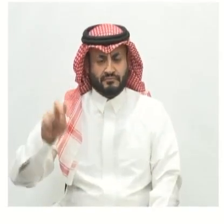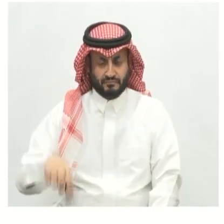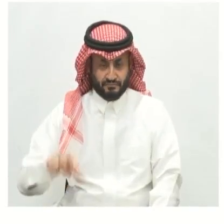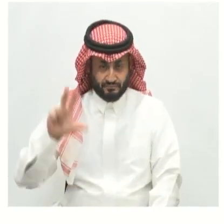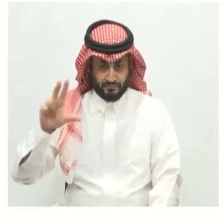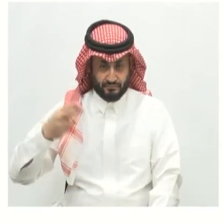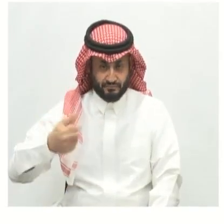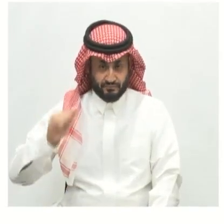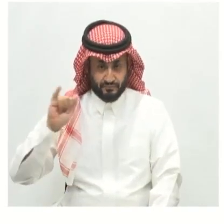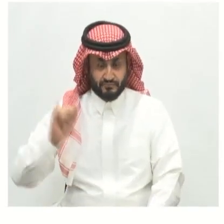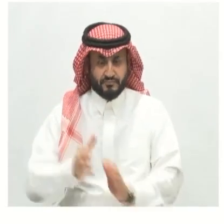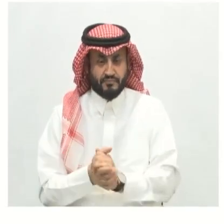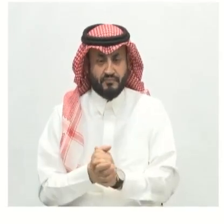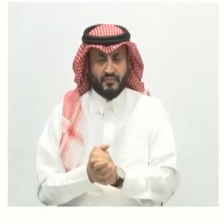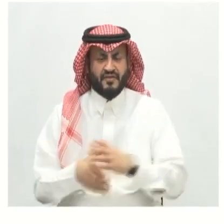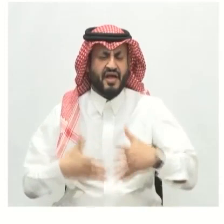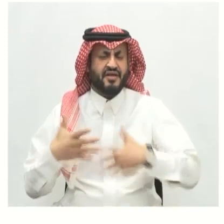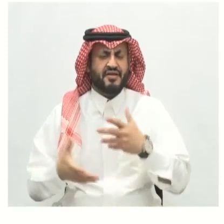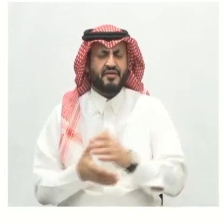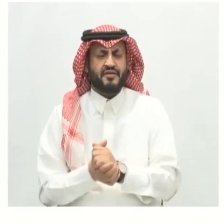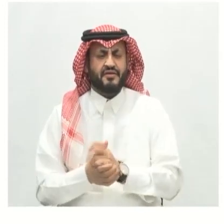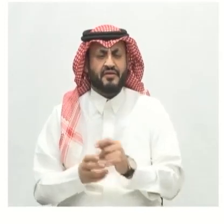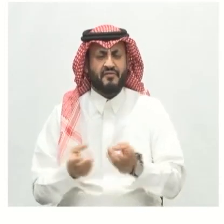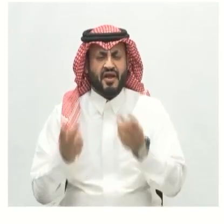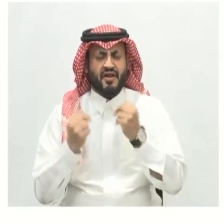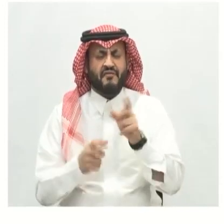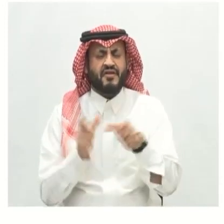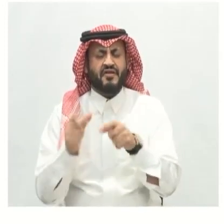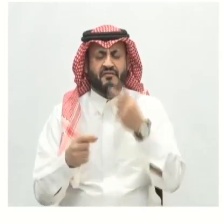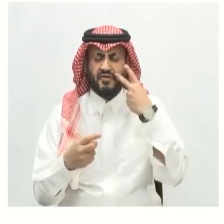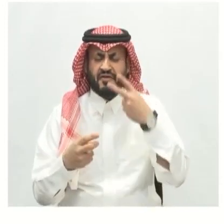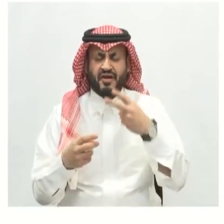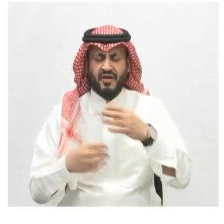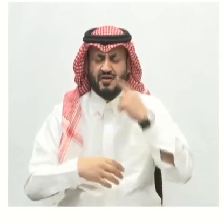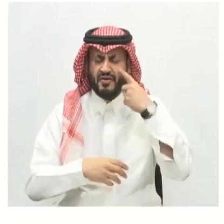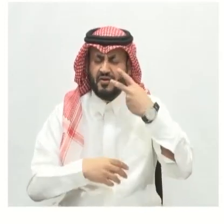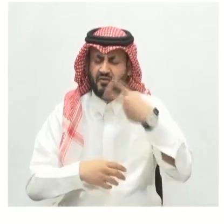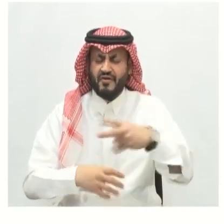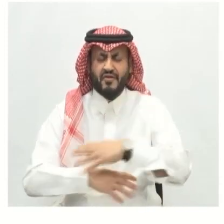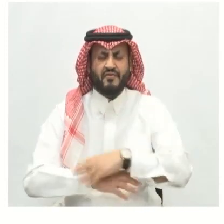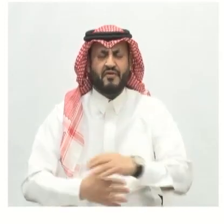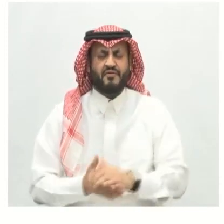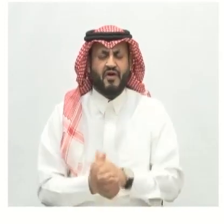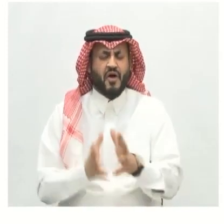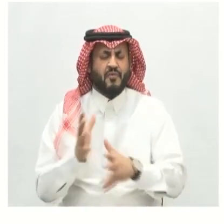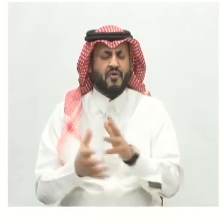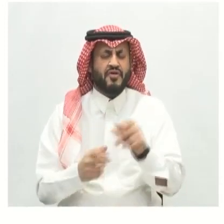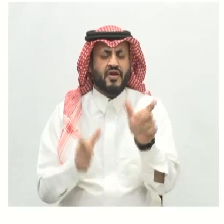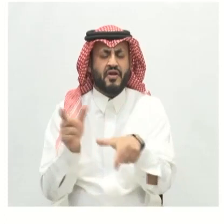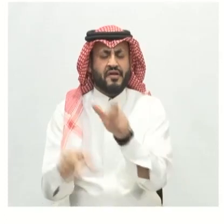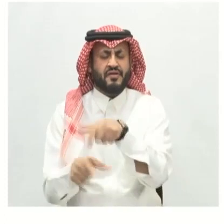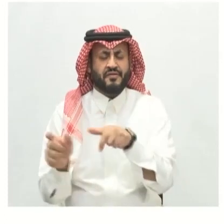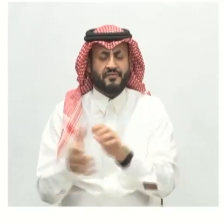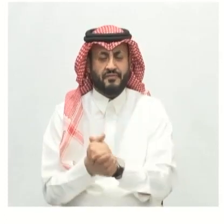معنويه تدعو صاحبها الى مراعاه مشاعر الاخرين وا احوالهم وظروفهم